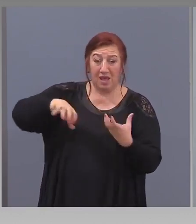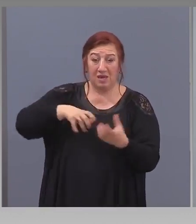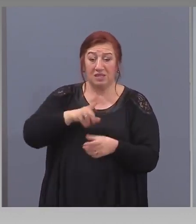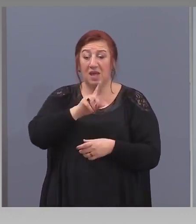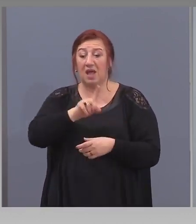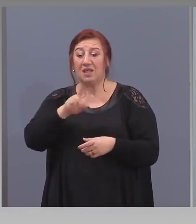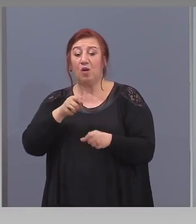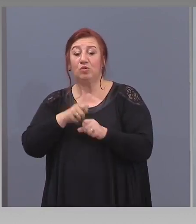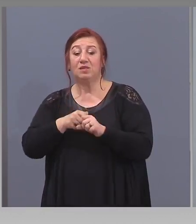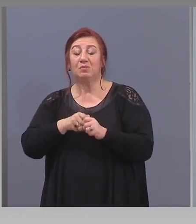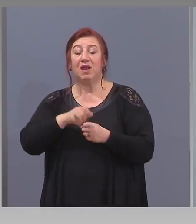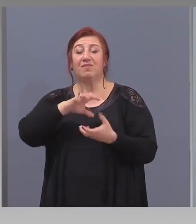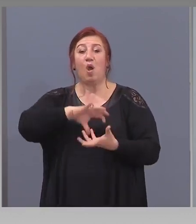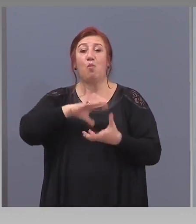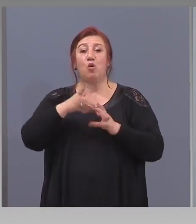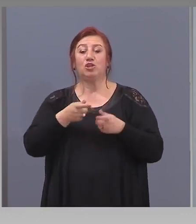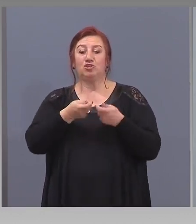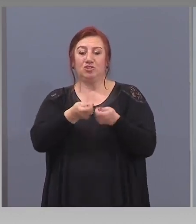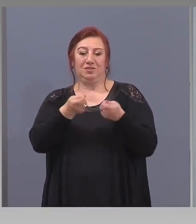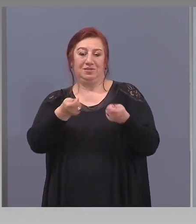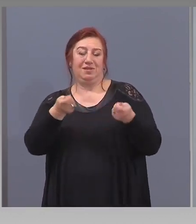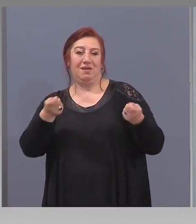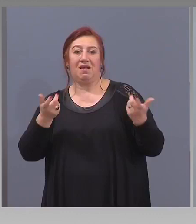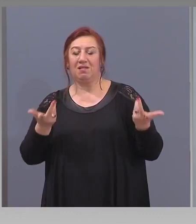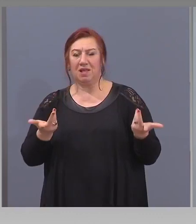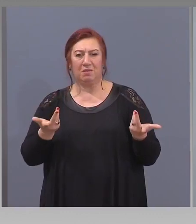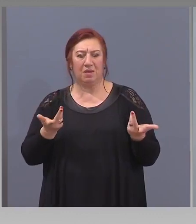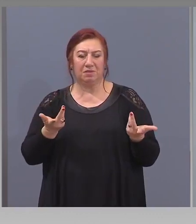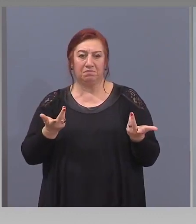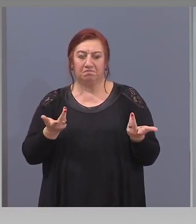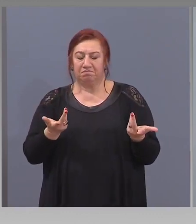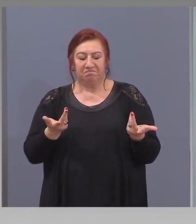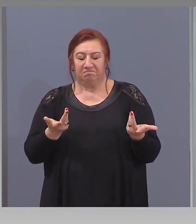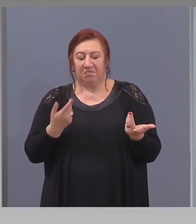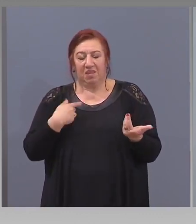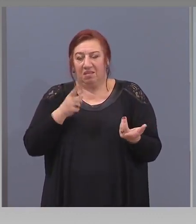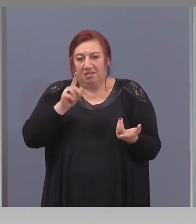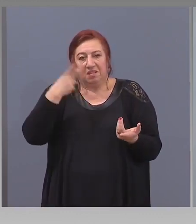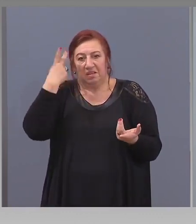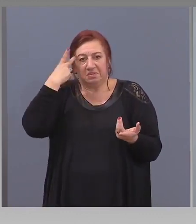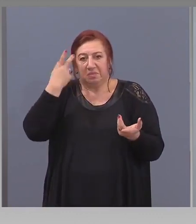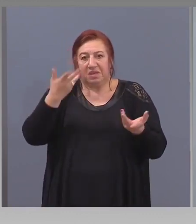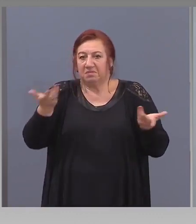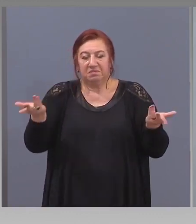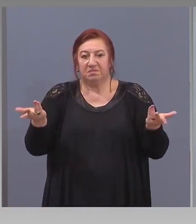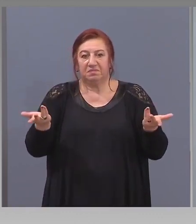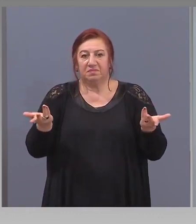политически пиар или политическа не знам какво?